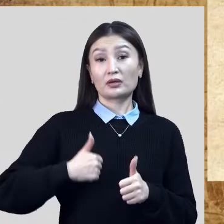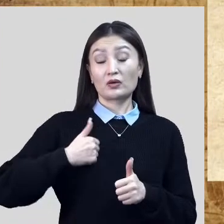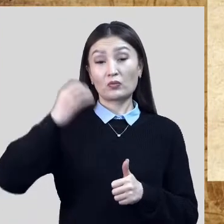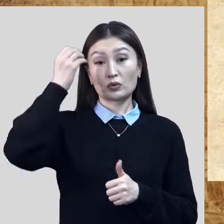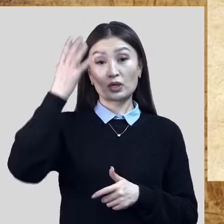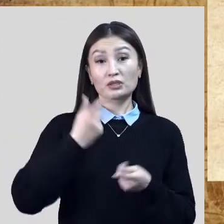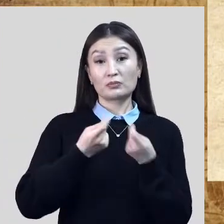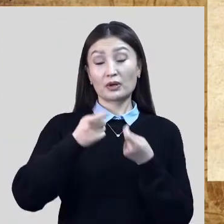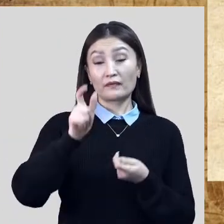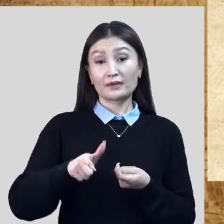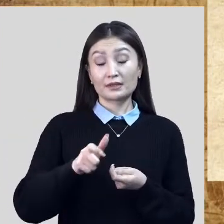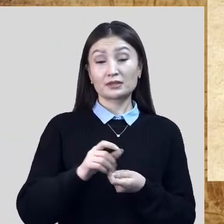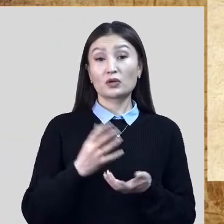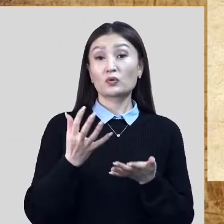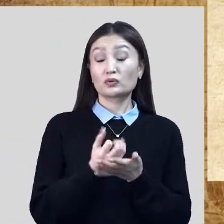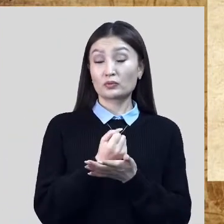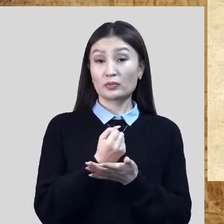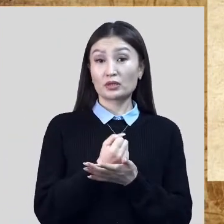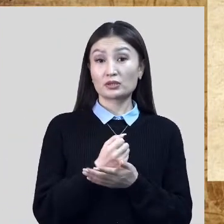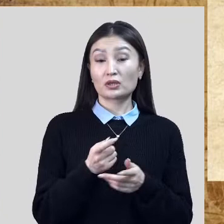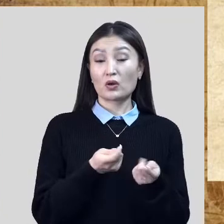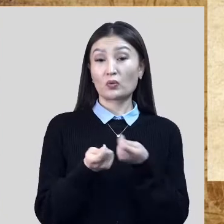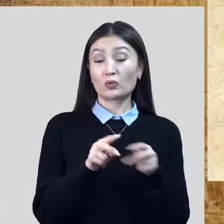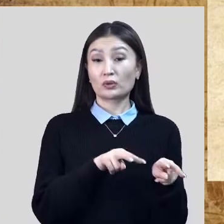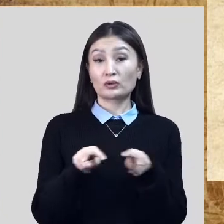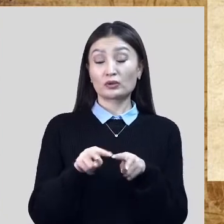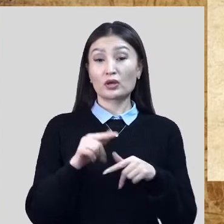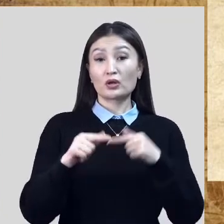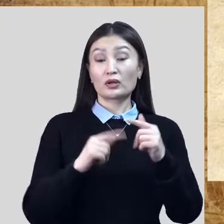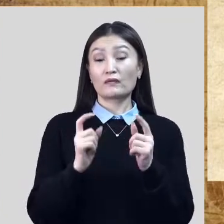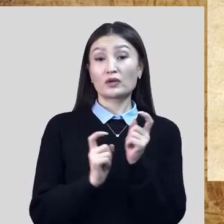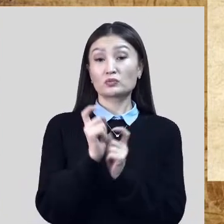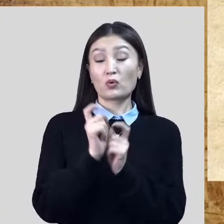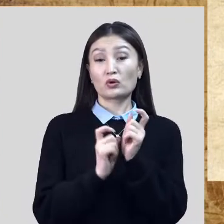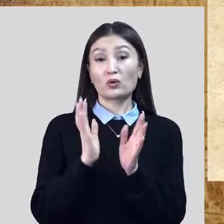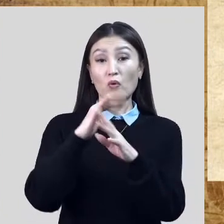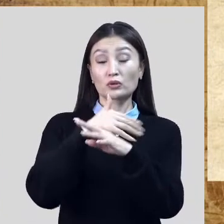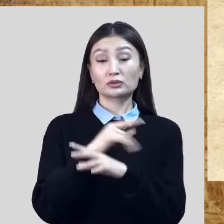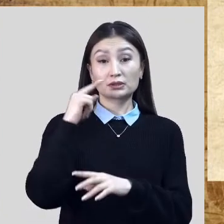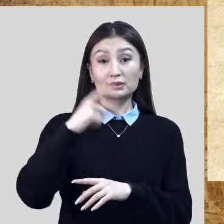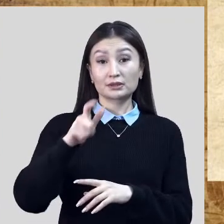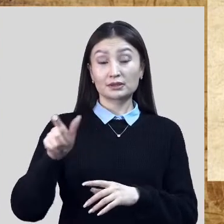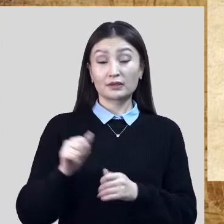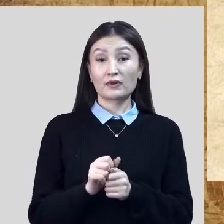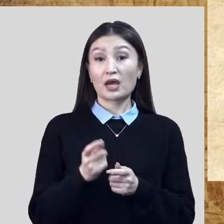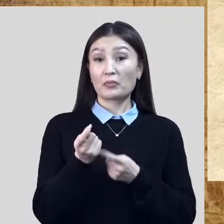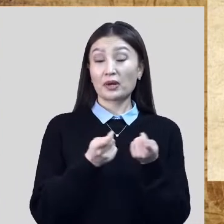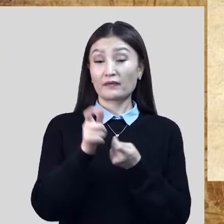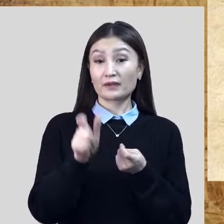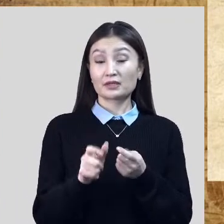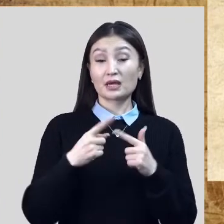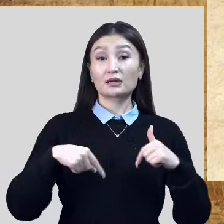мудрейшей правительницы, успешно урегулировавшей родовые споры горных кыргызов.